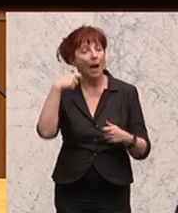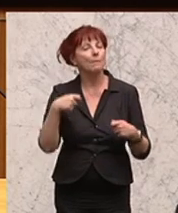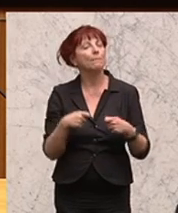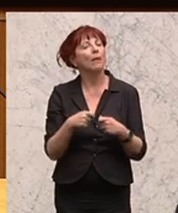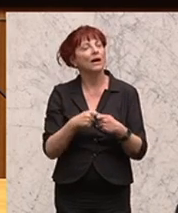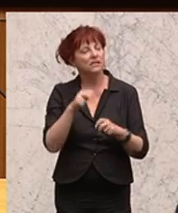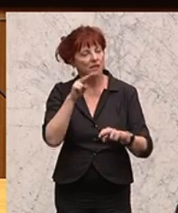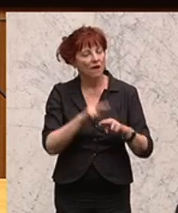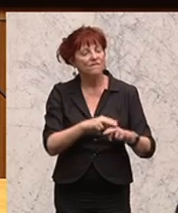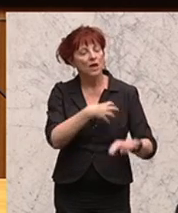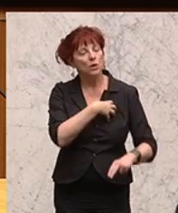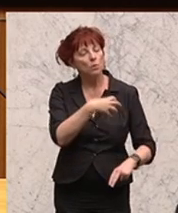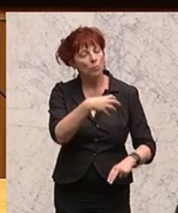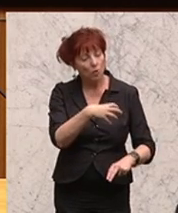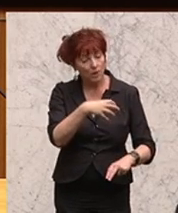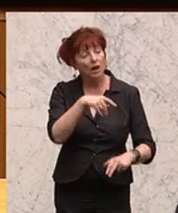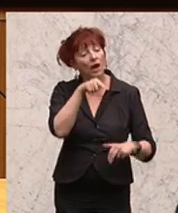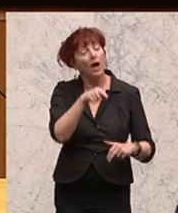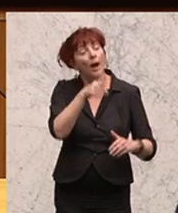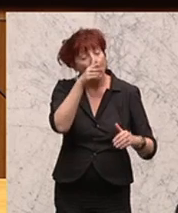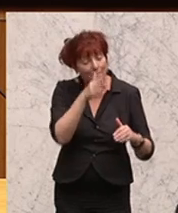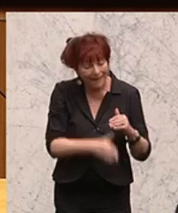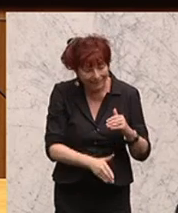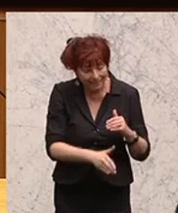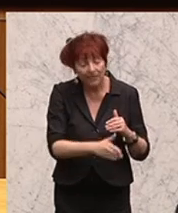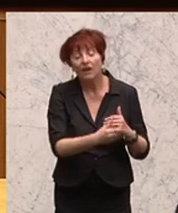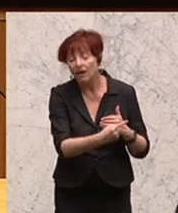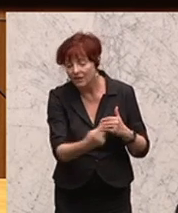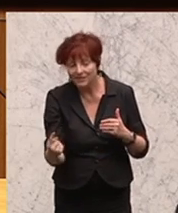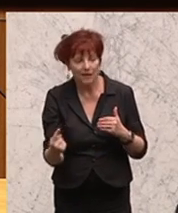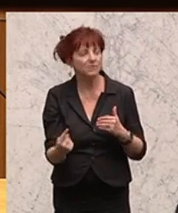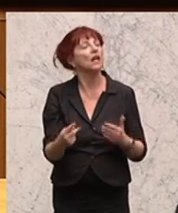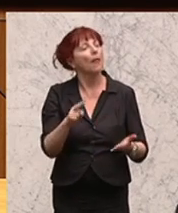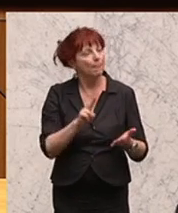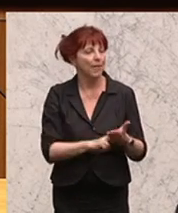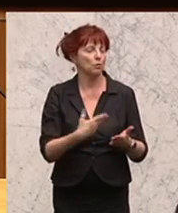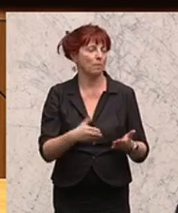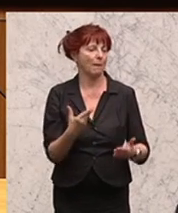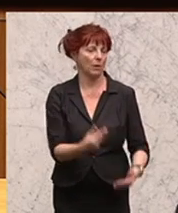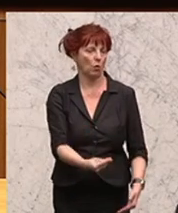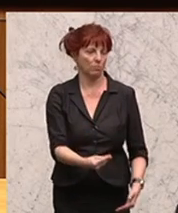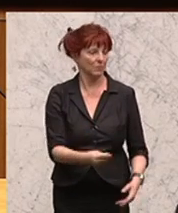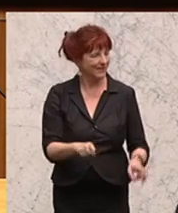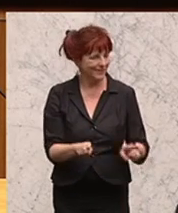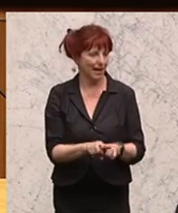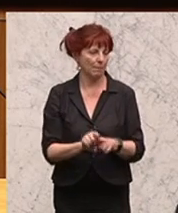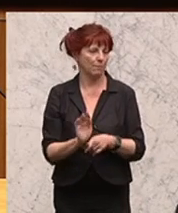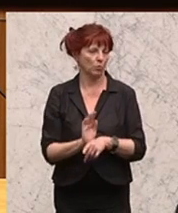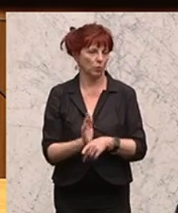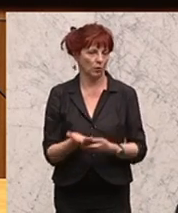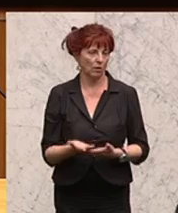unseren Bürgerinnen und Bürgern am Ende des Jahres mehr netto vom Brutto in der Tasche bleibt. Das Ergebnis, sprich